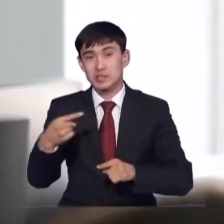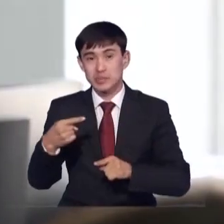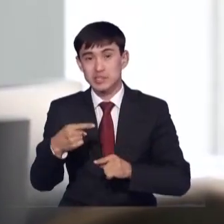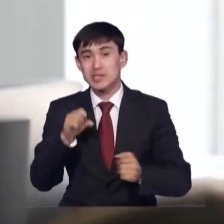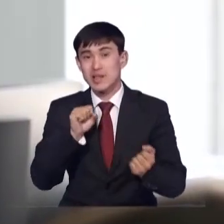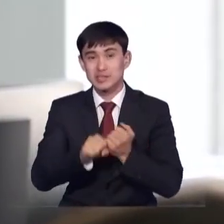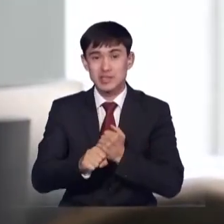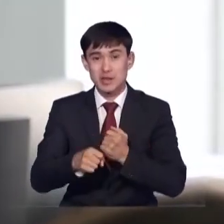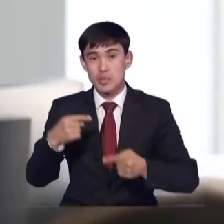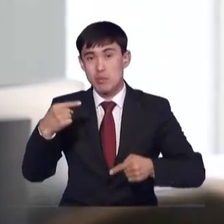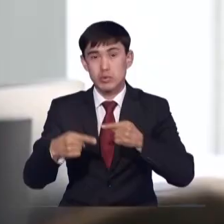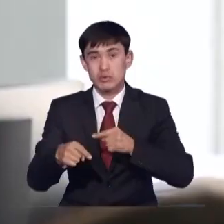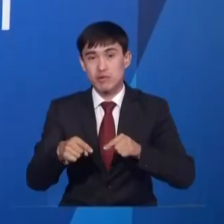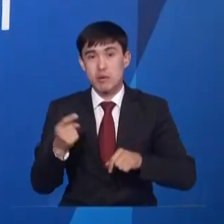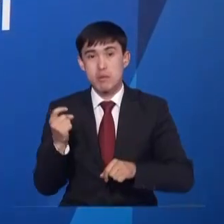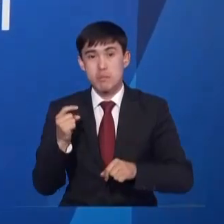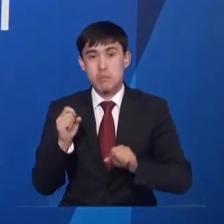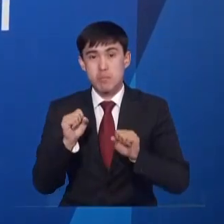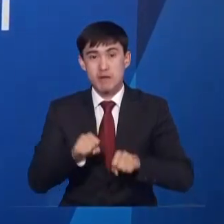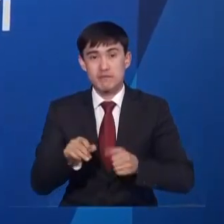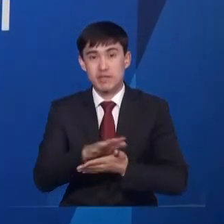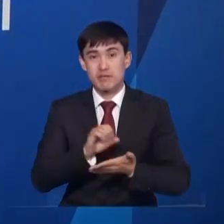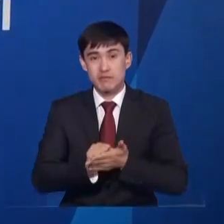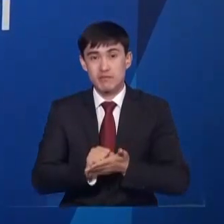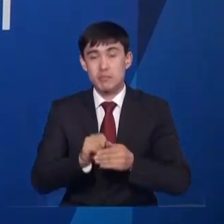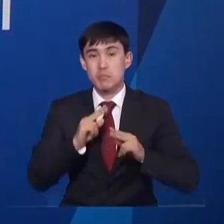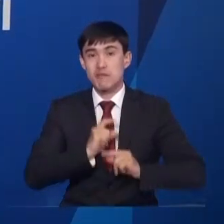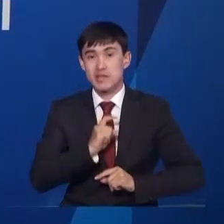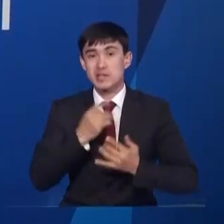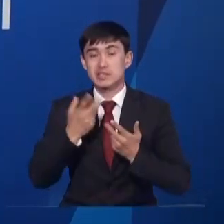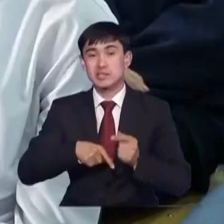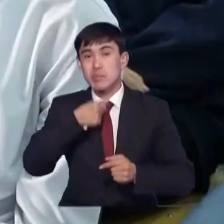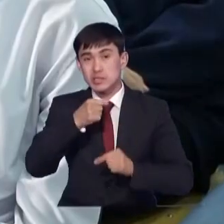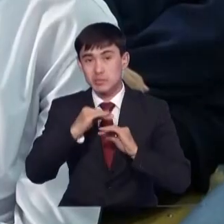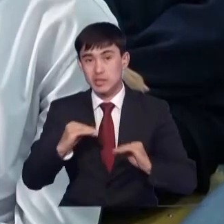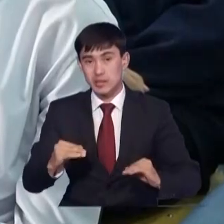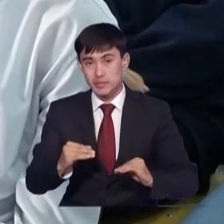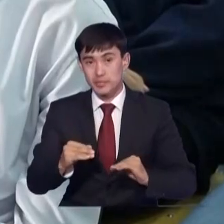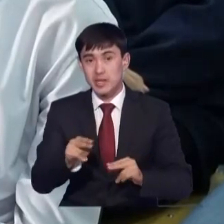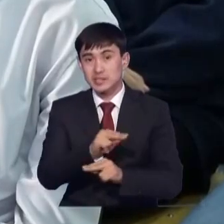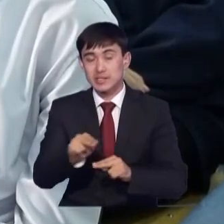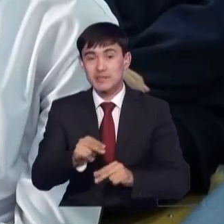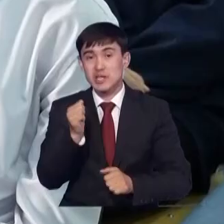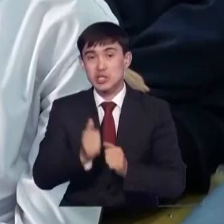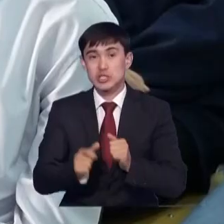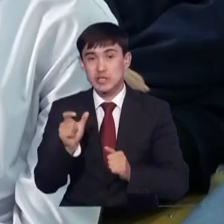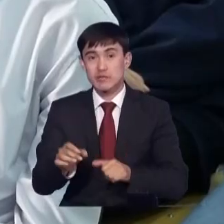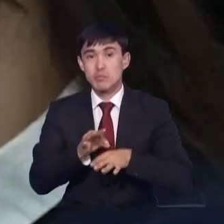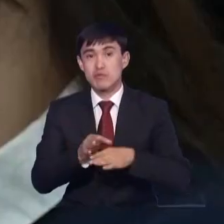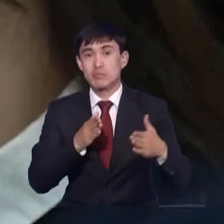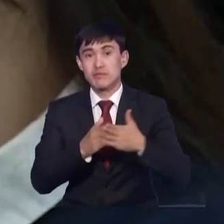дискриминации насилия и противоправного поведения среди подра наставниками ежедневно проводятся